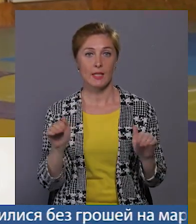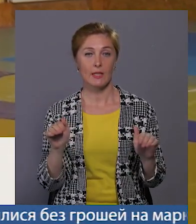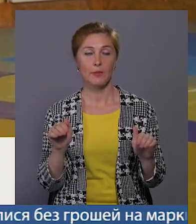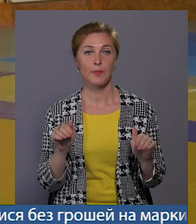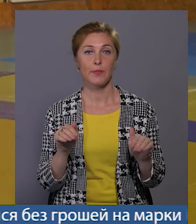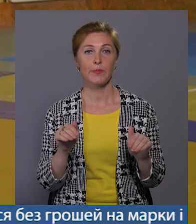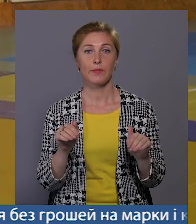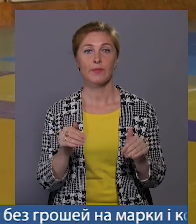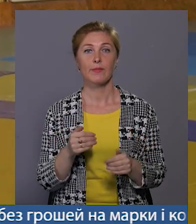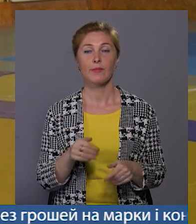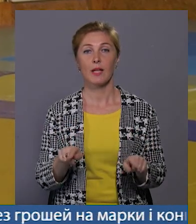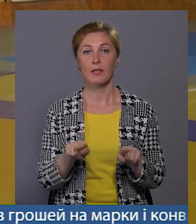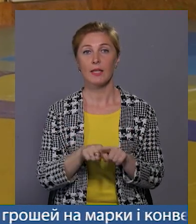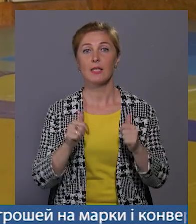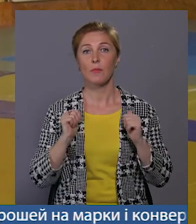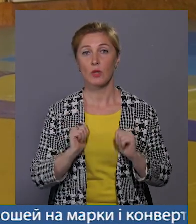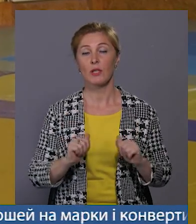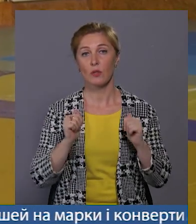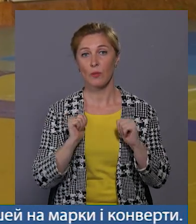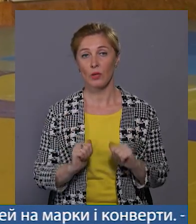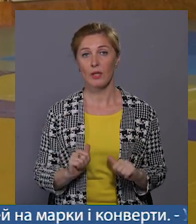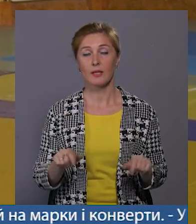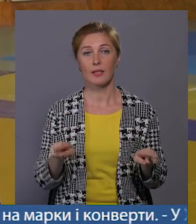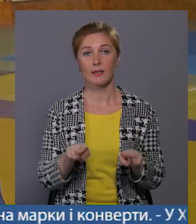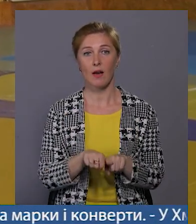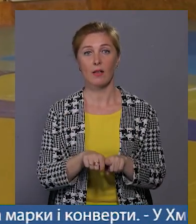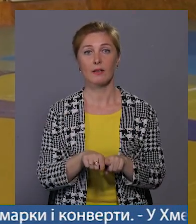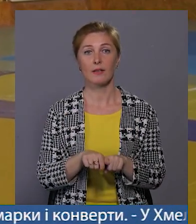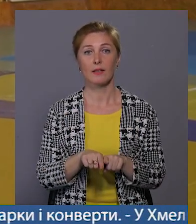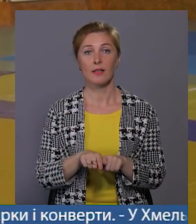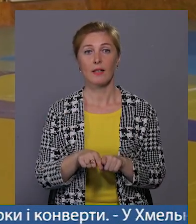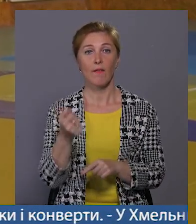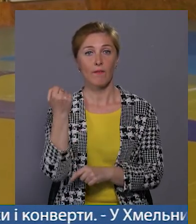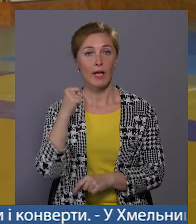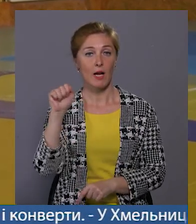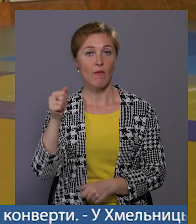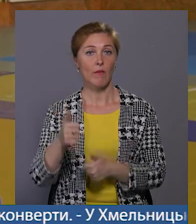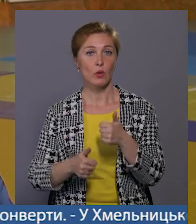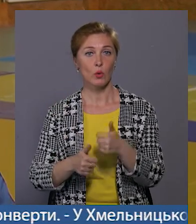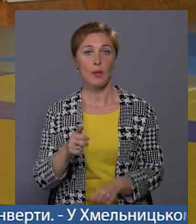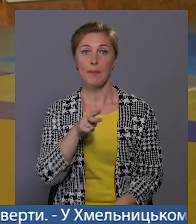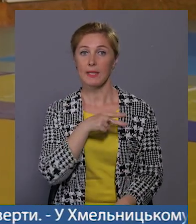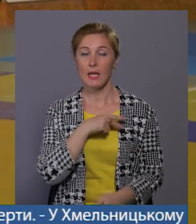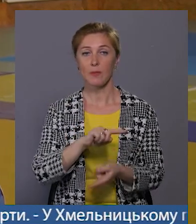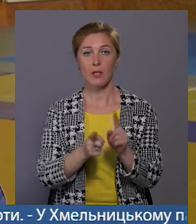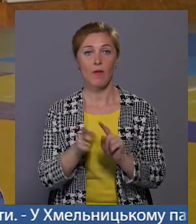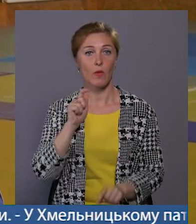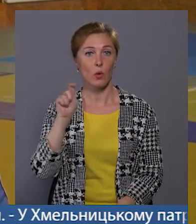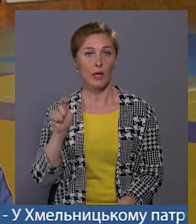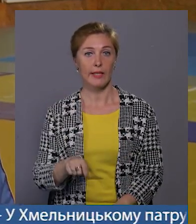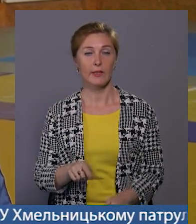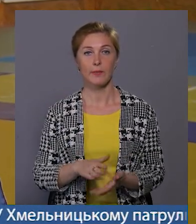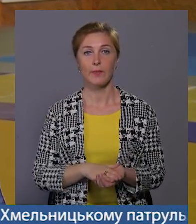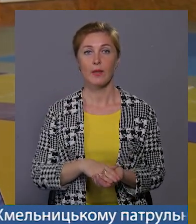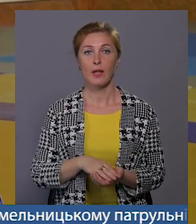мовчазний, і він такий спокійний, і так турніри вигравав, призером ставав, теж України ставав, по